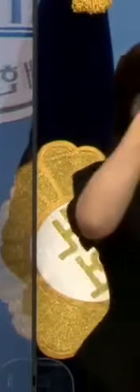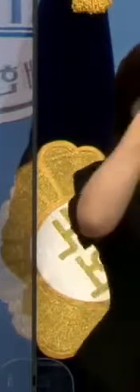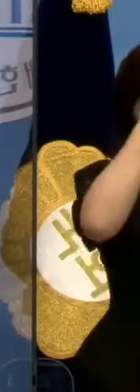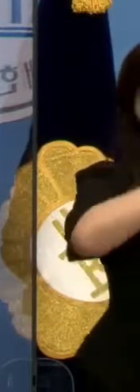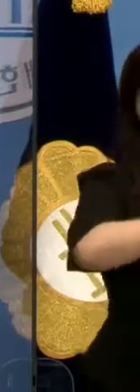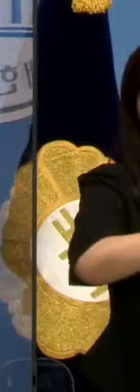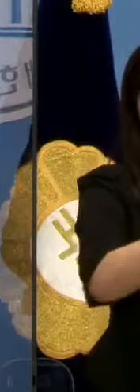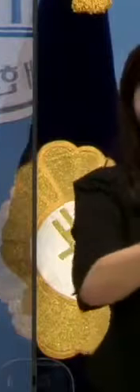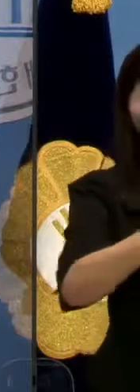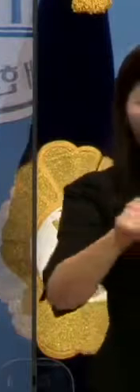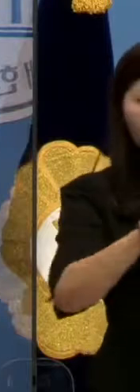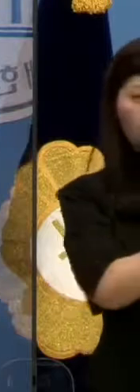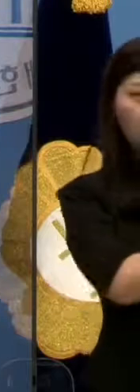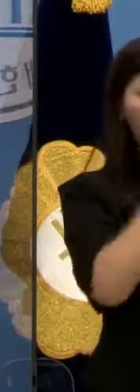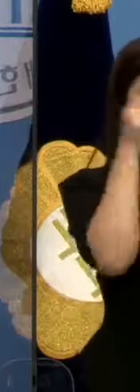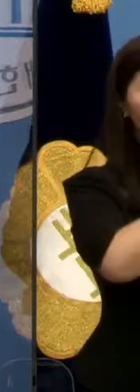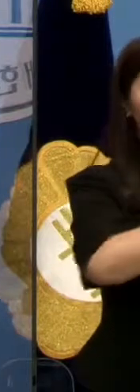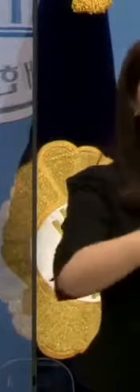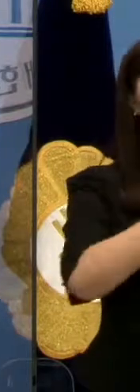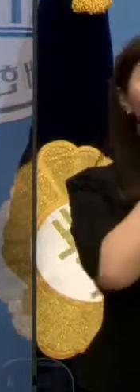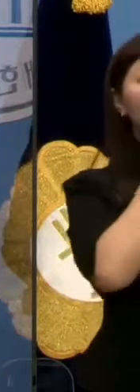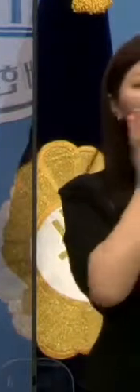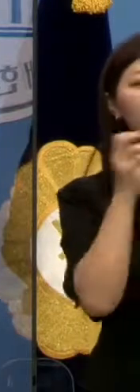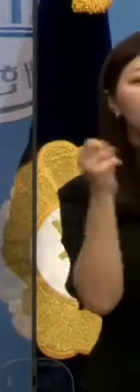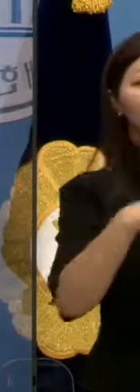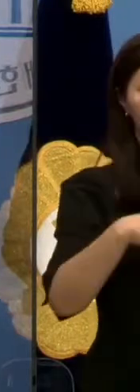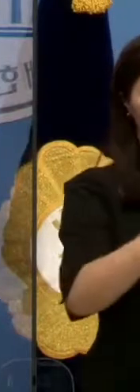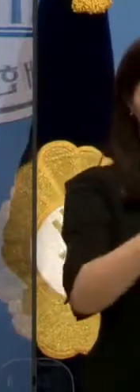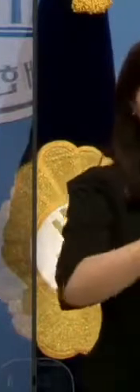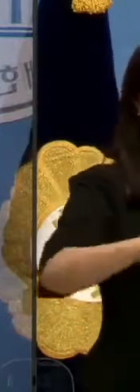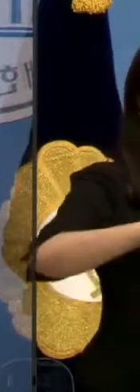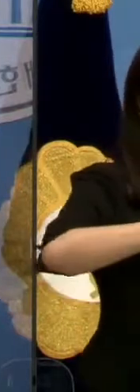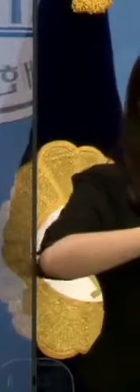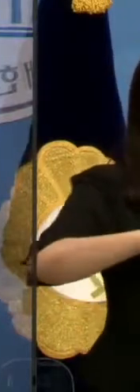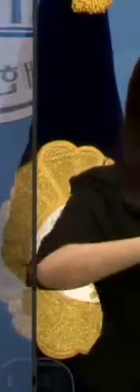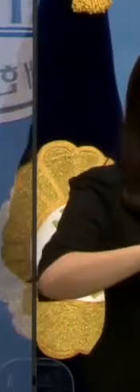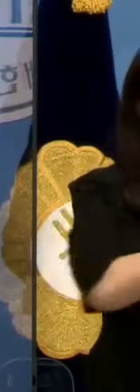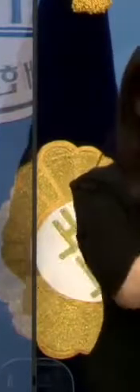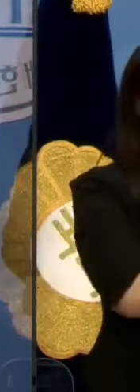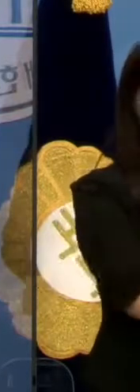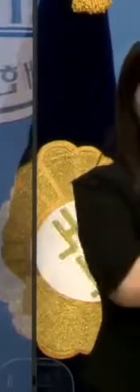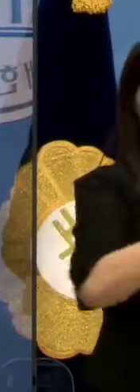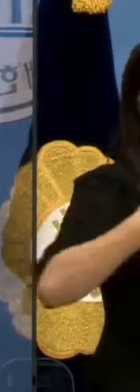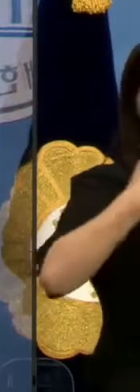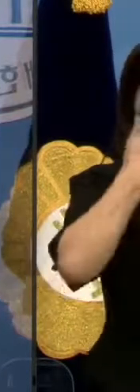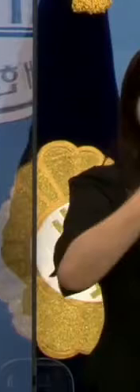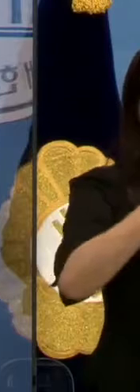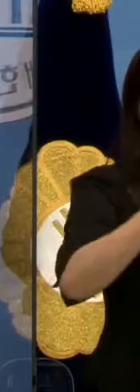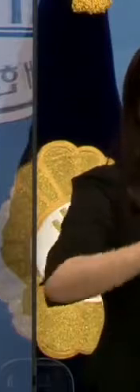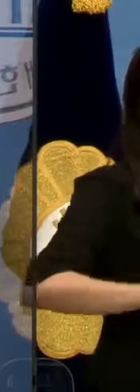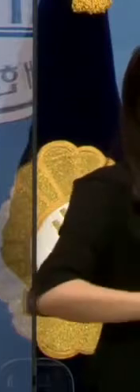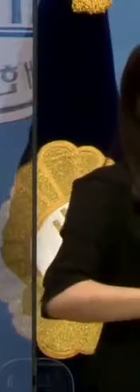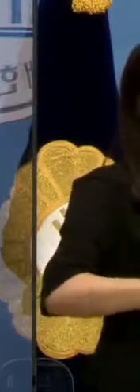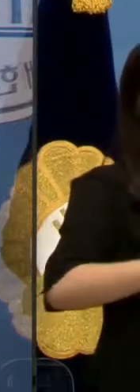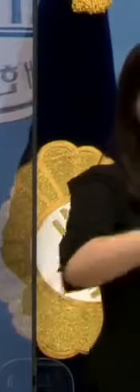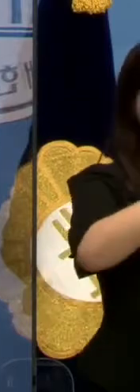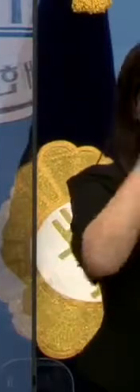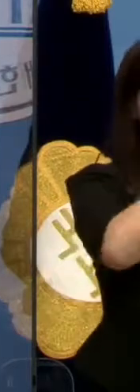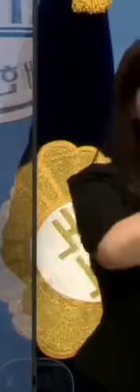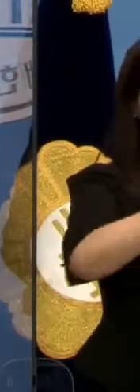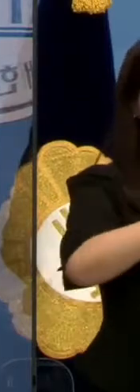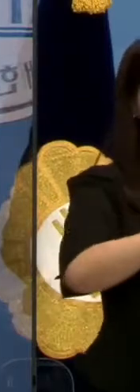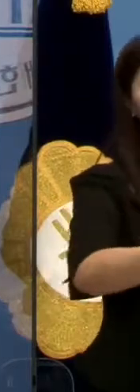포함하겠습니다. 고령자와 장애인의 이동권이 확보될 수 있는 적절한 시설도 갖추겠습니다. 의료와 교육